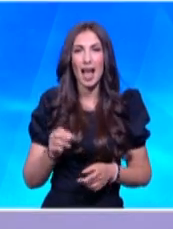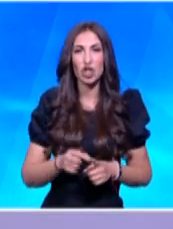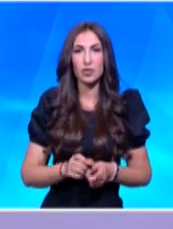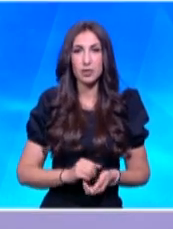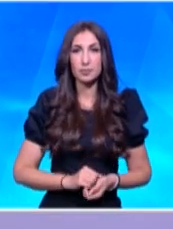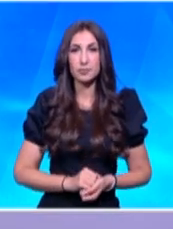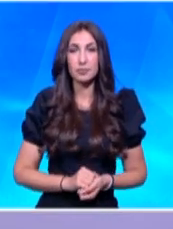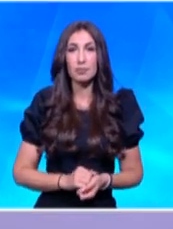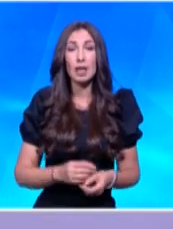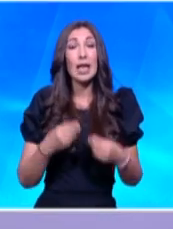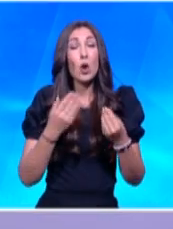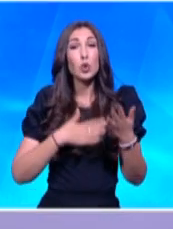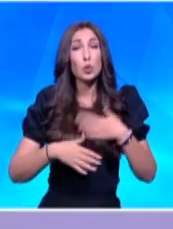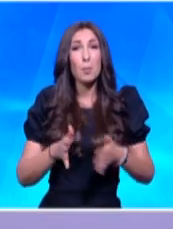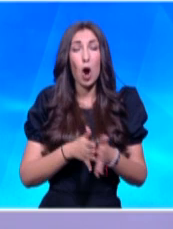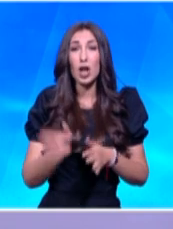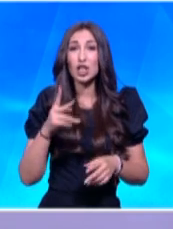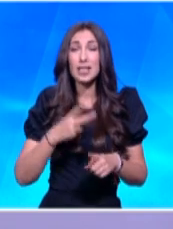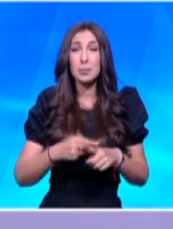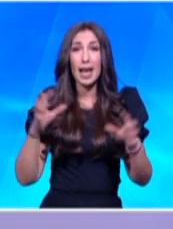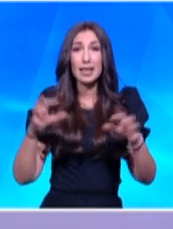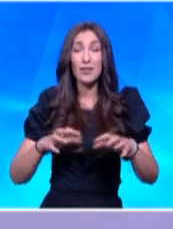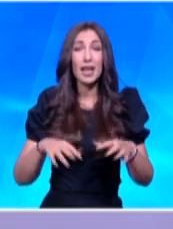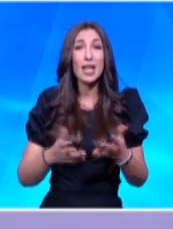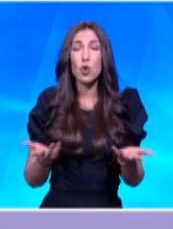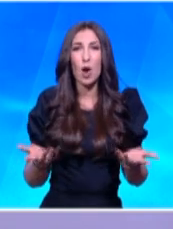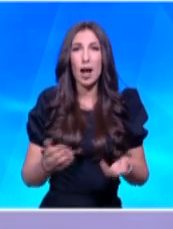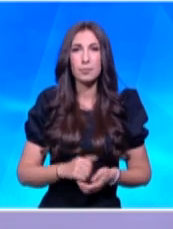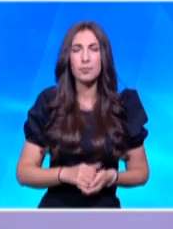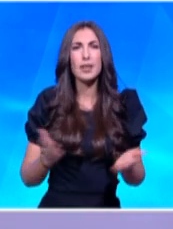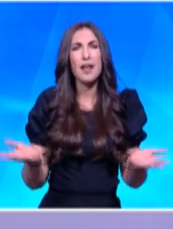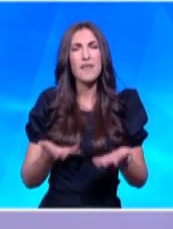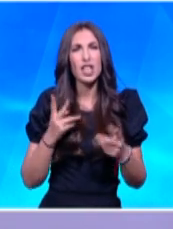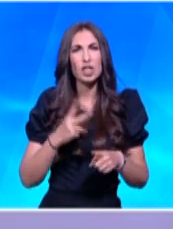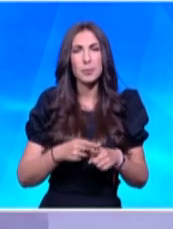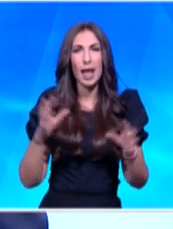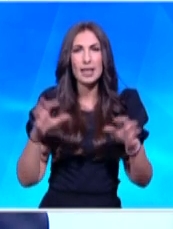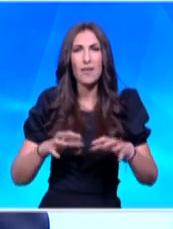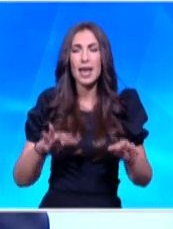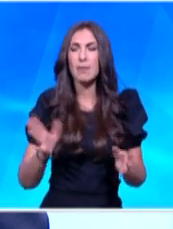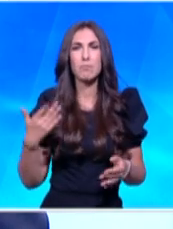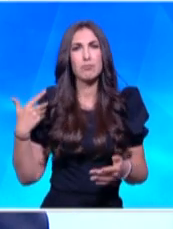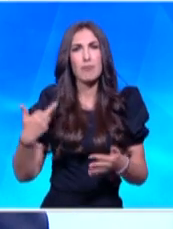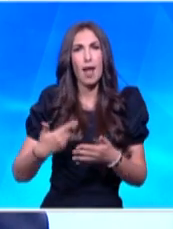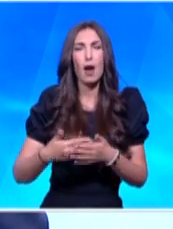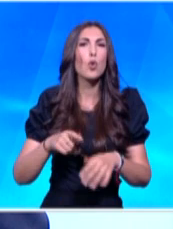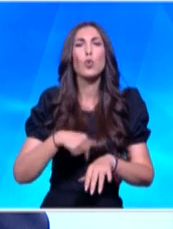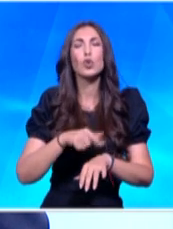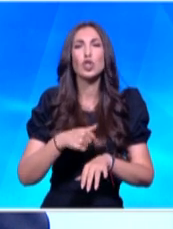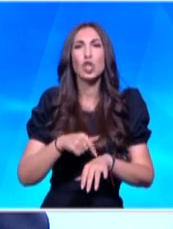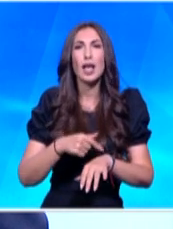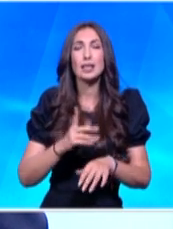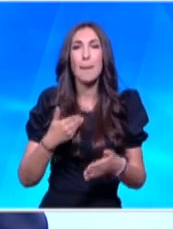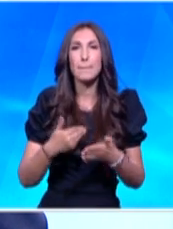Здравейте! Да успокоим хората. Ще спре ли да вали и кога? Вече спря да вали от няколко часа и